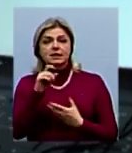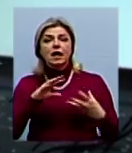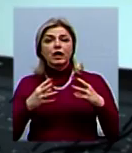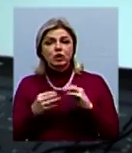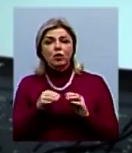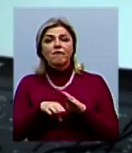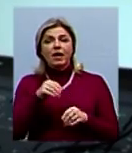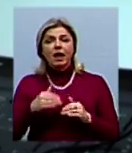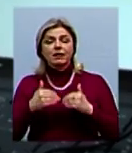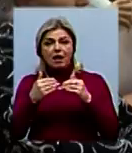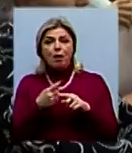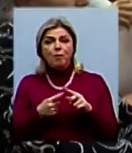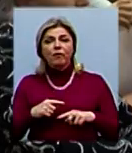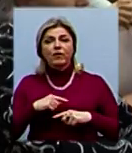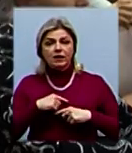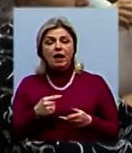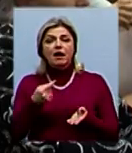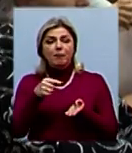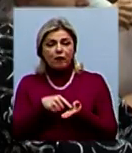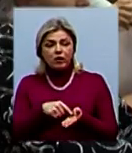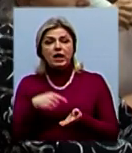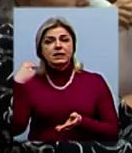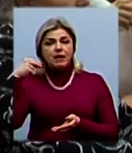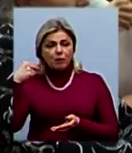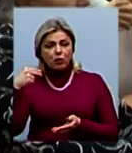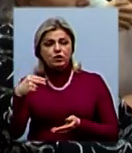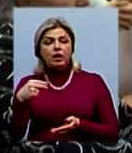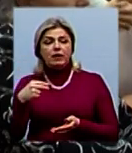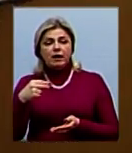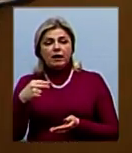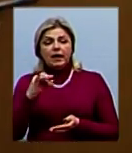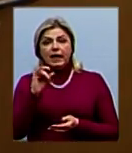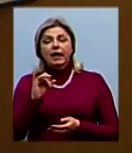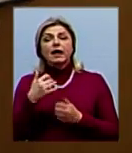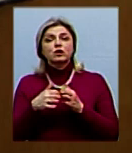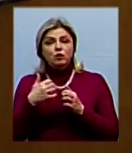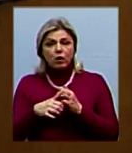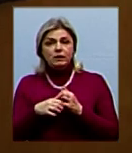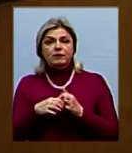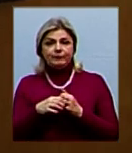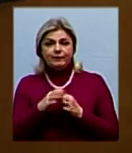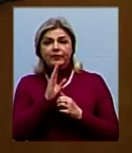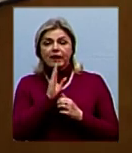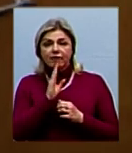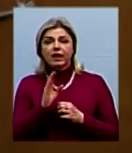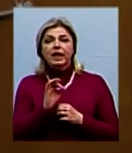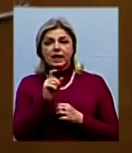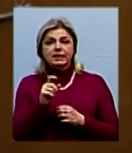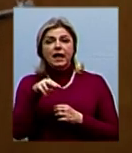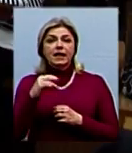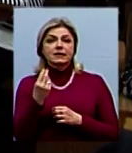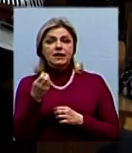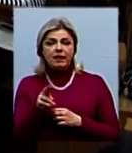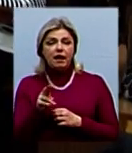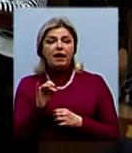відбірного етапу до півфіналу дійшли Богдан Козлов – Запоріжжя та два представники з Херсона. Крістіна Кушніренко – учениця академічного ліцею